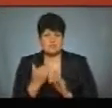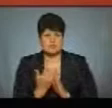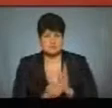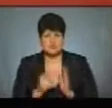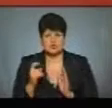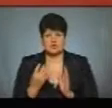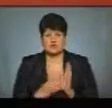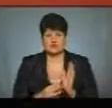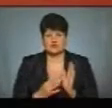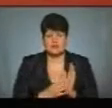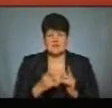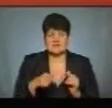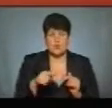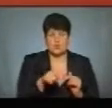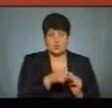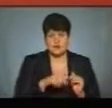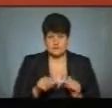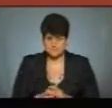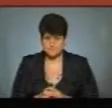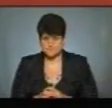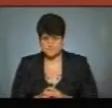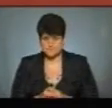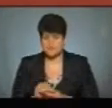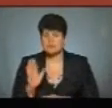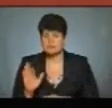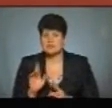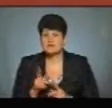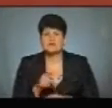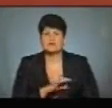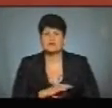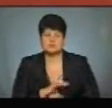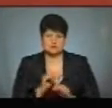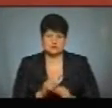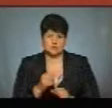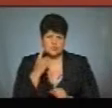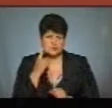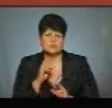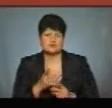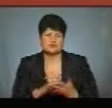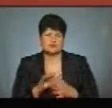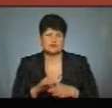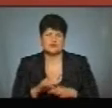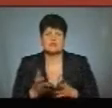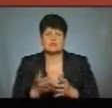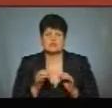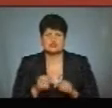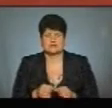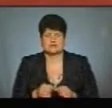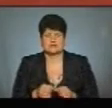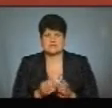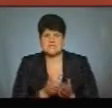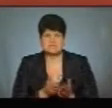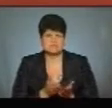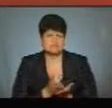і 199 – це мажоритарні округи. Володимир, як ви можете, як юрист, оцінити те, що зараз відбувається, які взагалі можливі